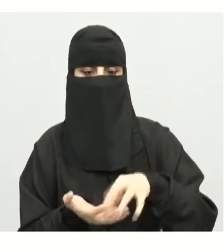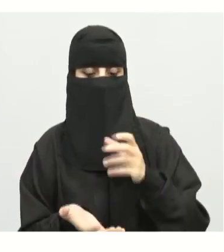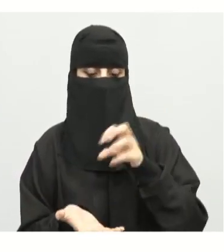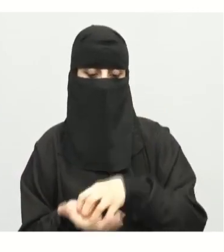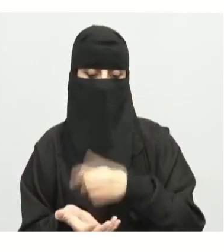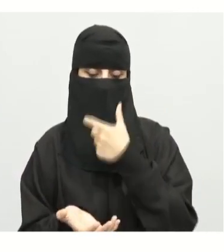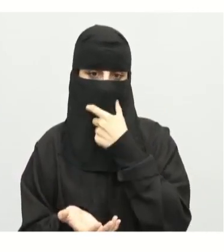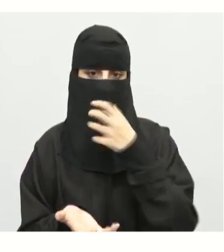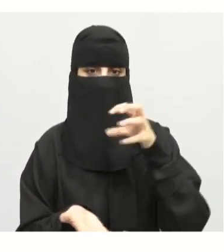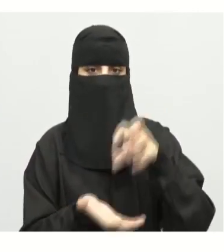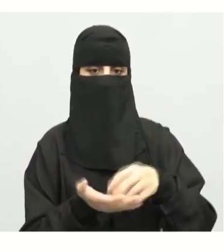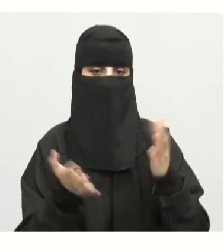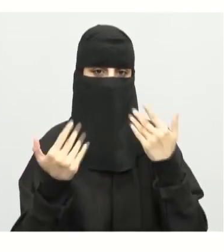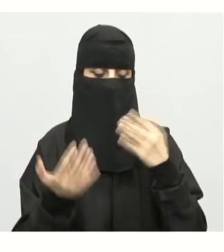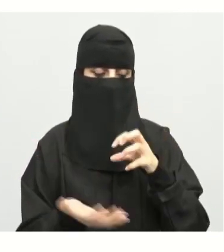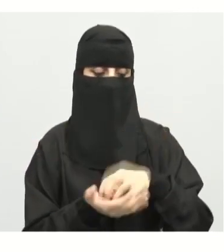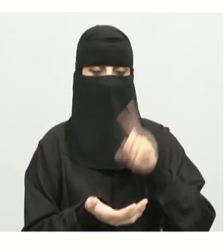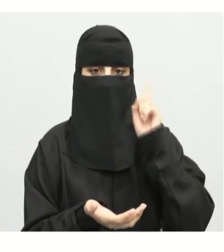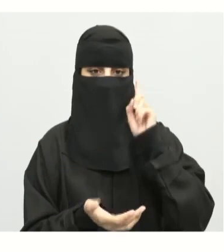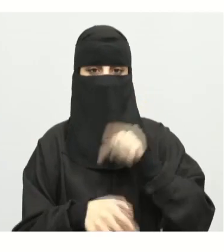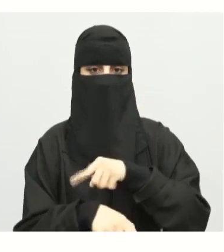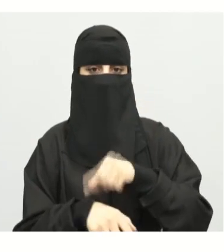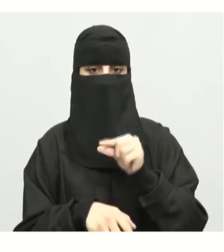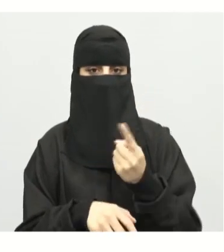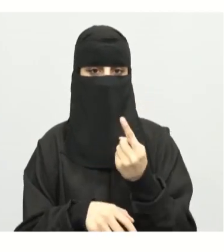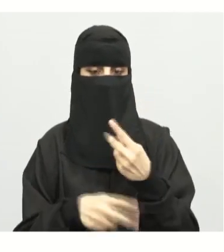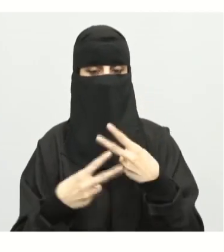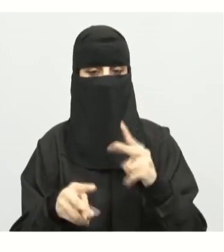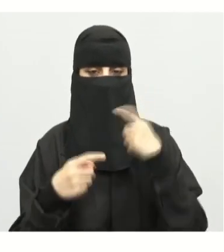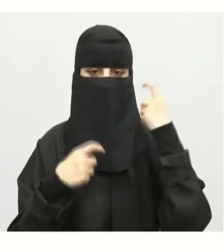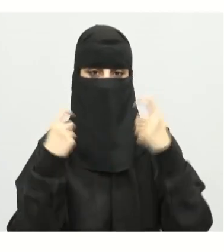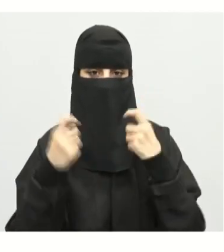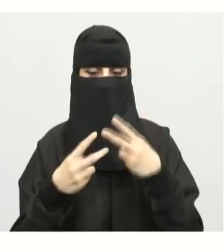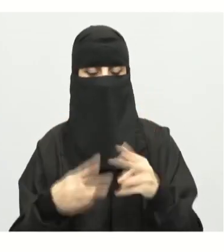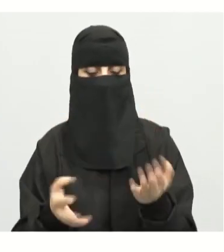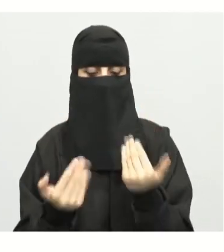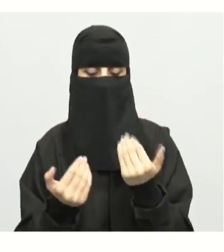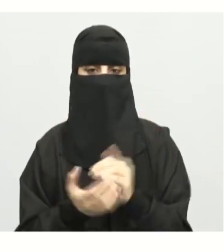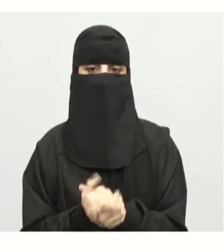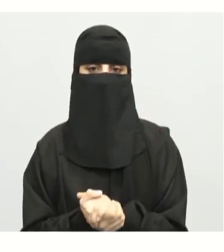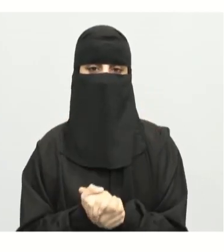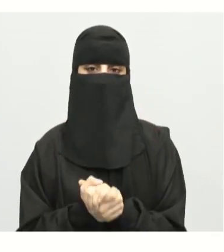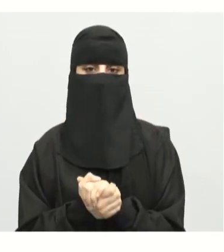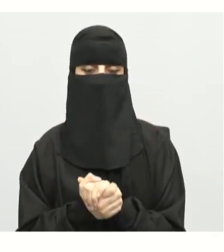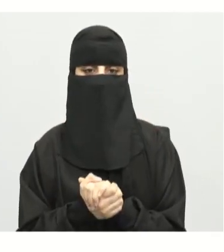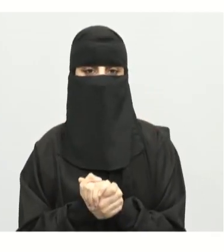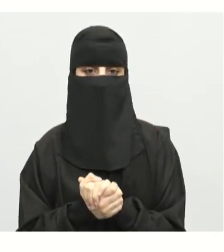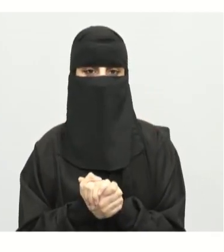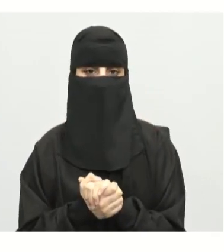المنوره اترك لكم دقيقه واحده للتفكير في الاجابه على هذا النشاط